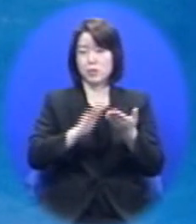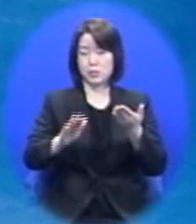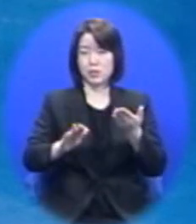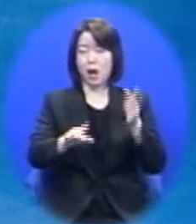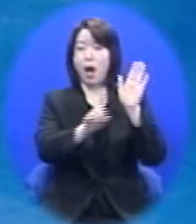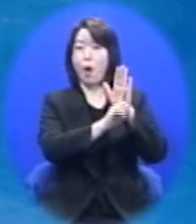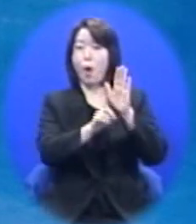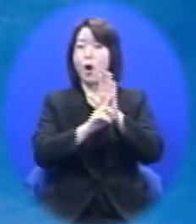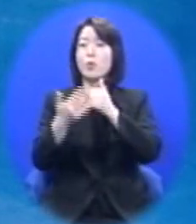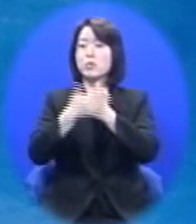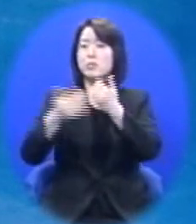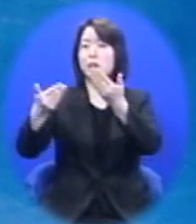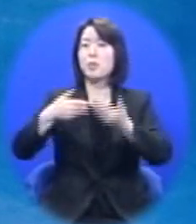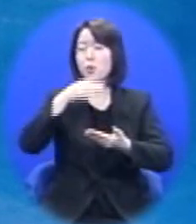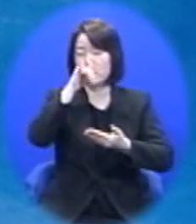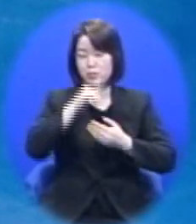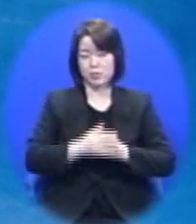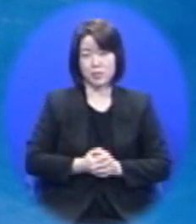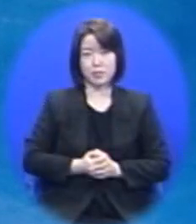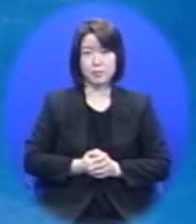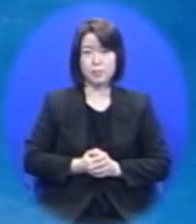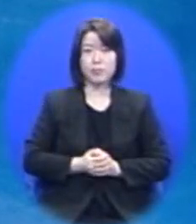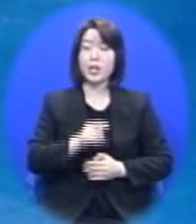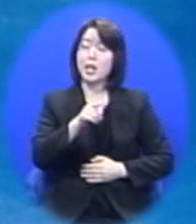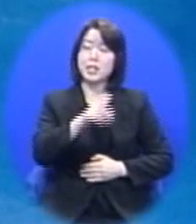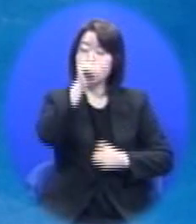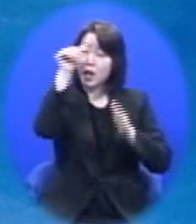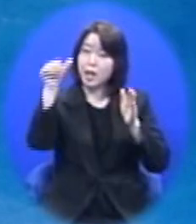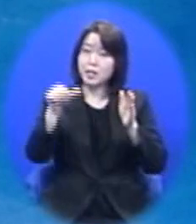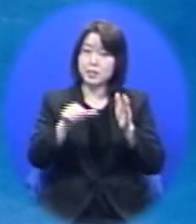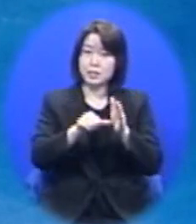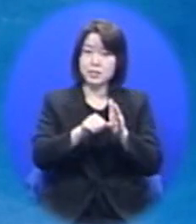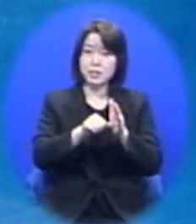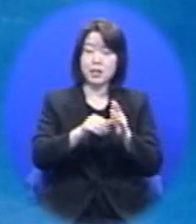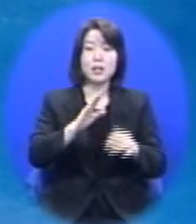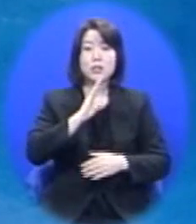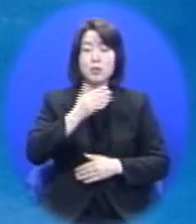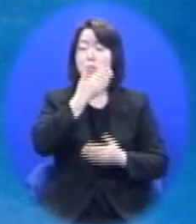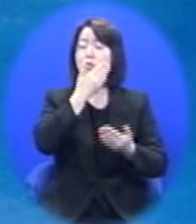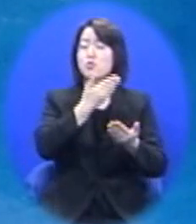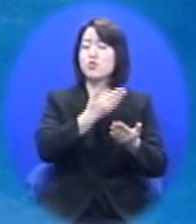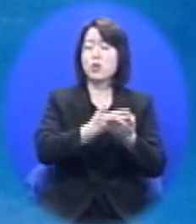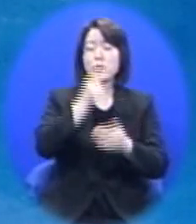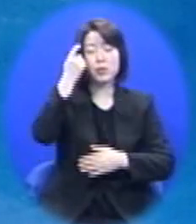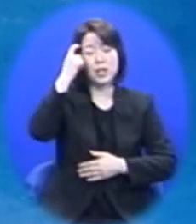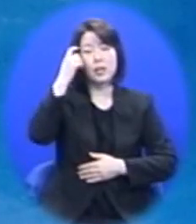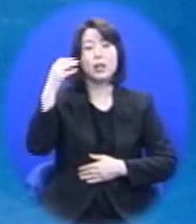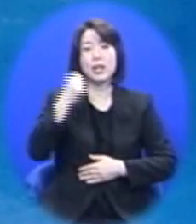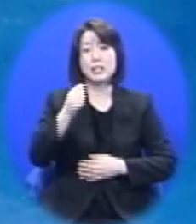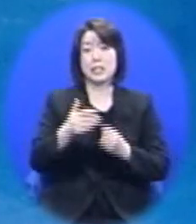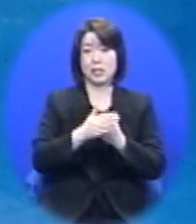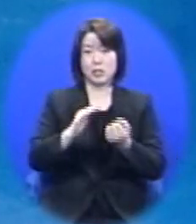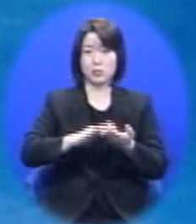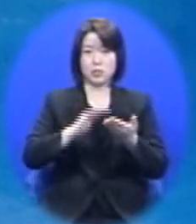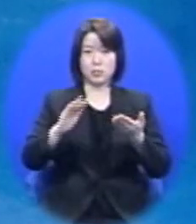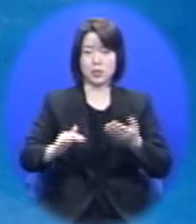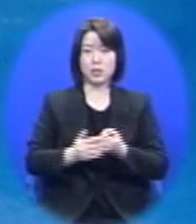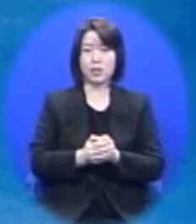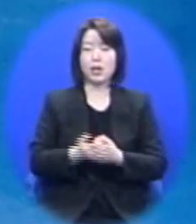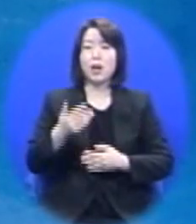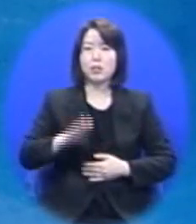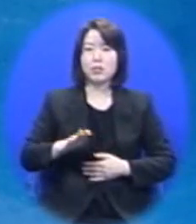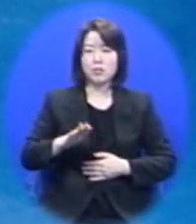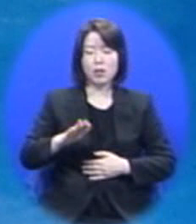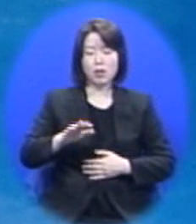은혜 받고 있는 거예요. 그게 인생에 정말 중요하다고 생각하니까 그랬습니다. 근데 여러분,